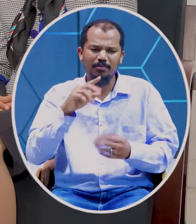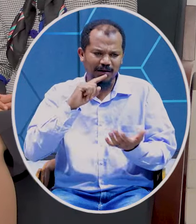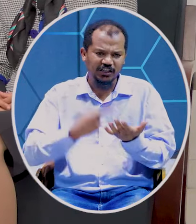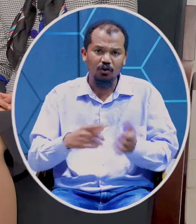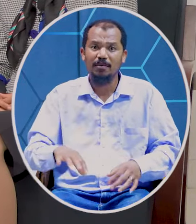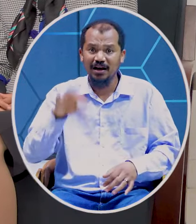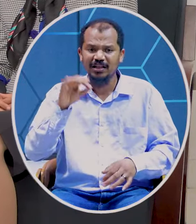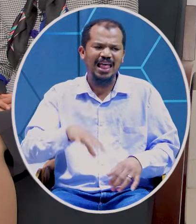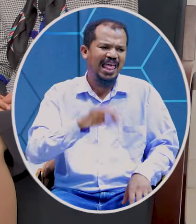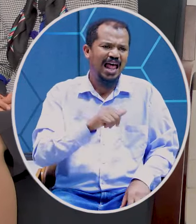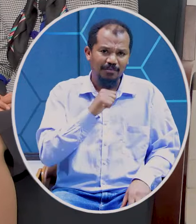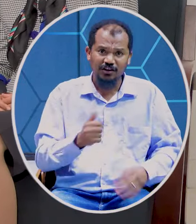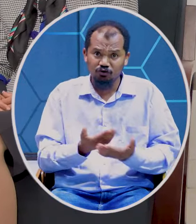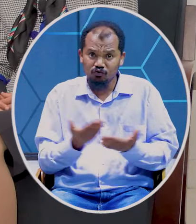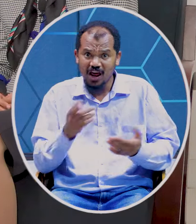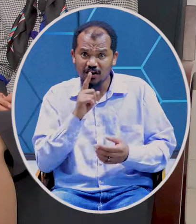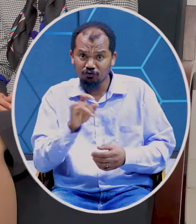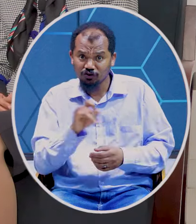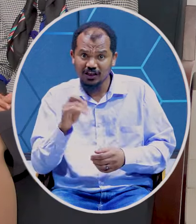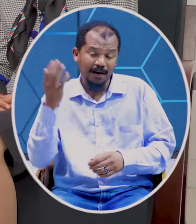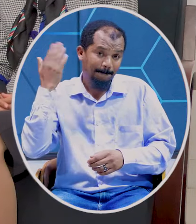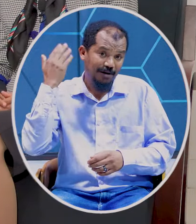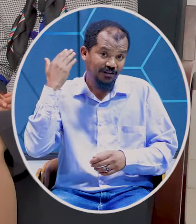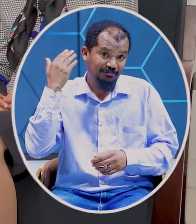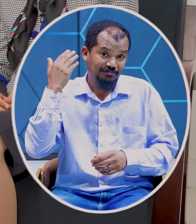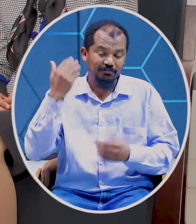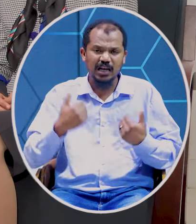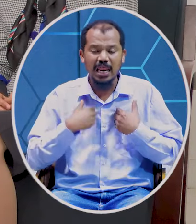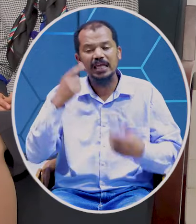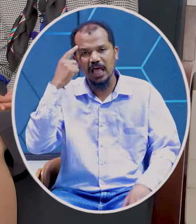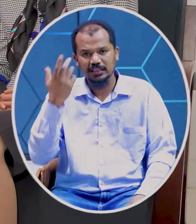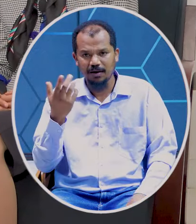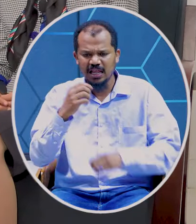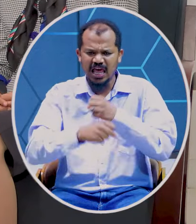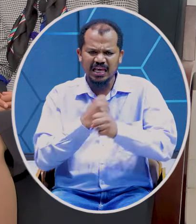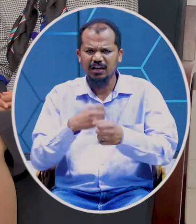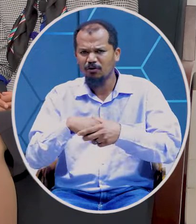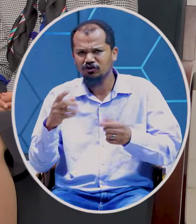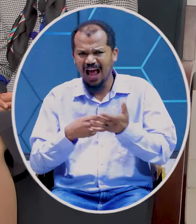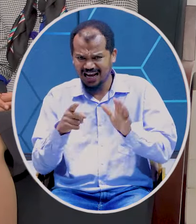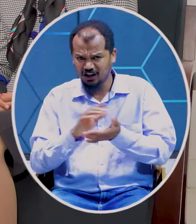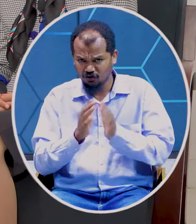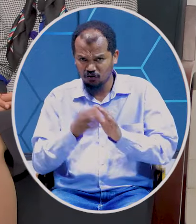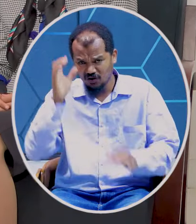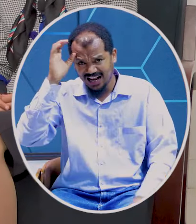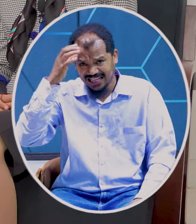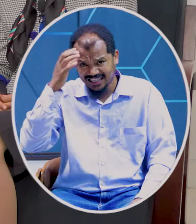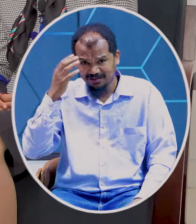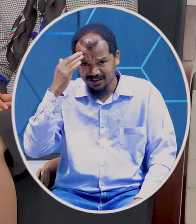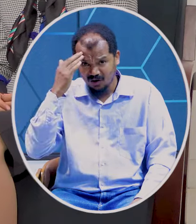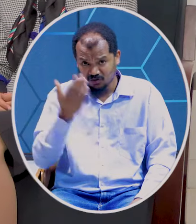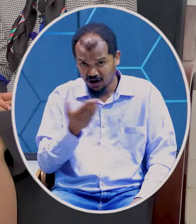ወይ መረጃውን የማግኘት ያለ ማግኘት ጉዳይ ነው እንጂ በፊትም እንደነበረ ይታሰባል። ከድሜ ውጪ አጋላጭ የሆኑ